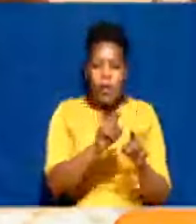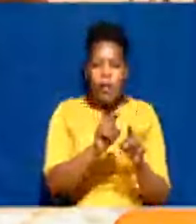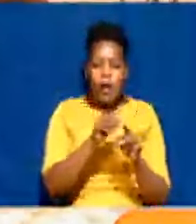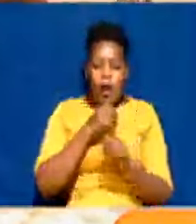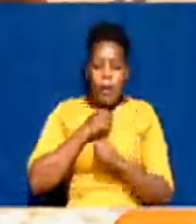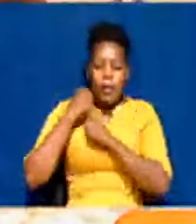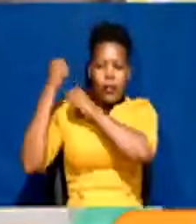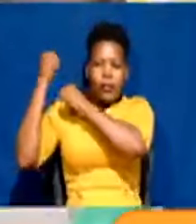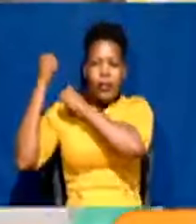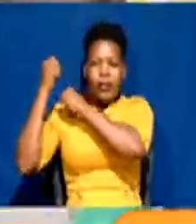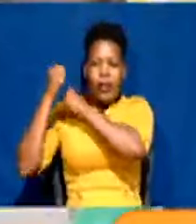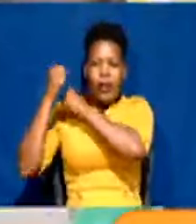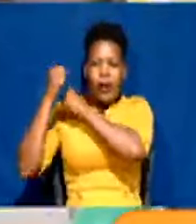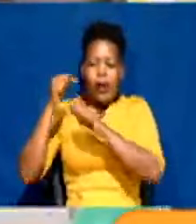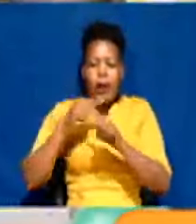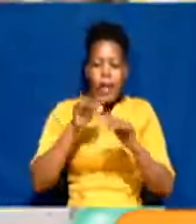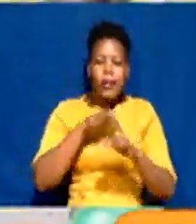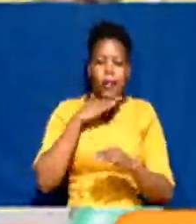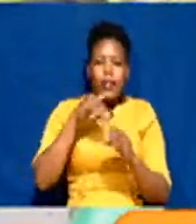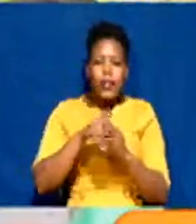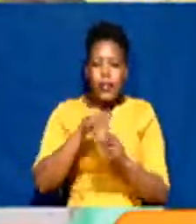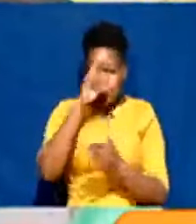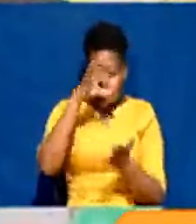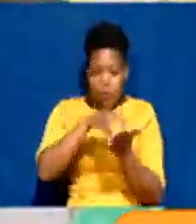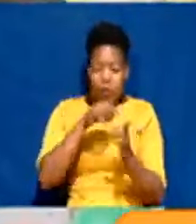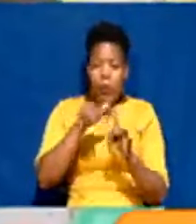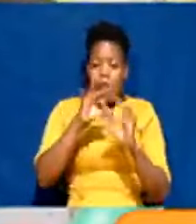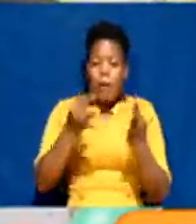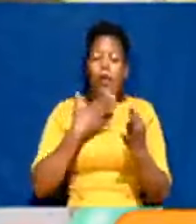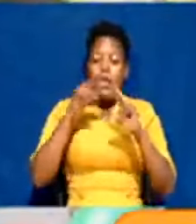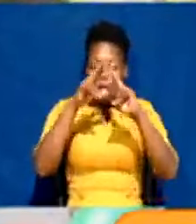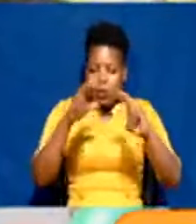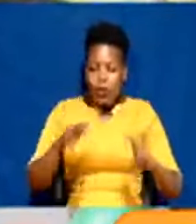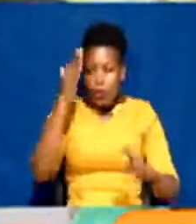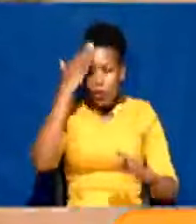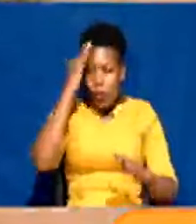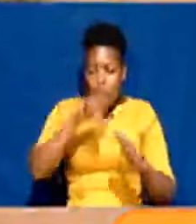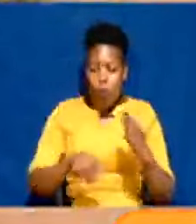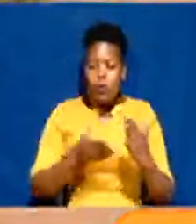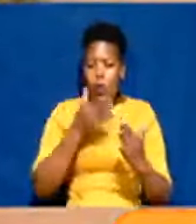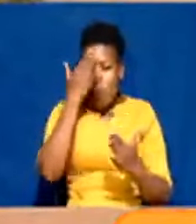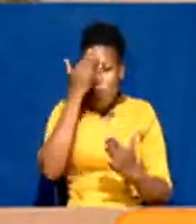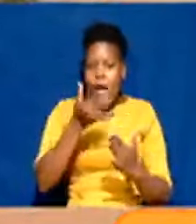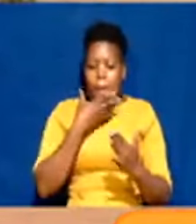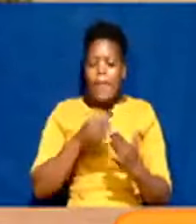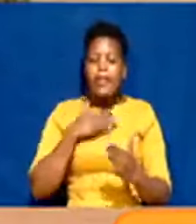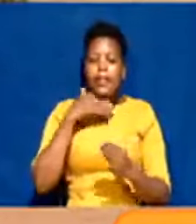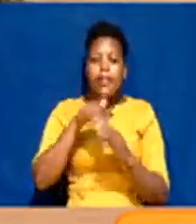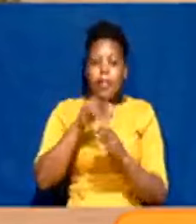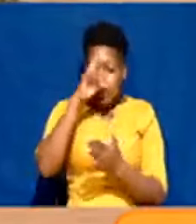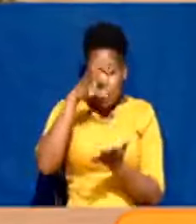amejitia kitanzi. Familia hii sasa inataka uchunguzi zaidi kufanywa baada ya kofia marehemu kudaiwa kupatikana ndani ya gari la